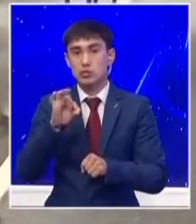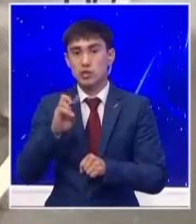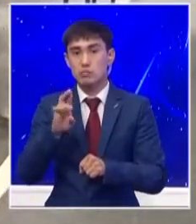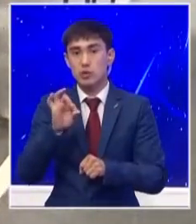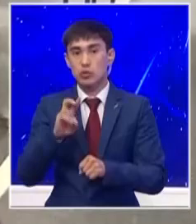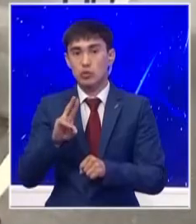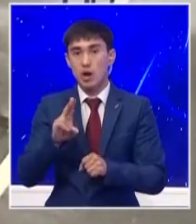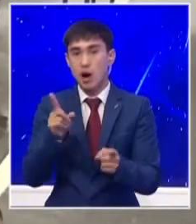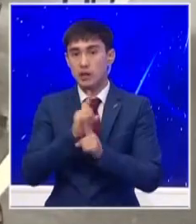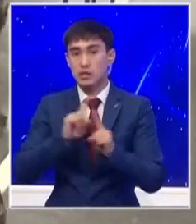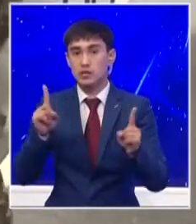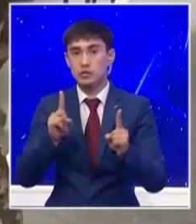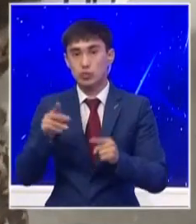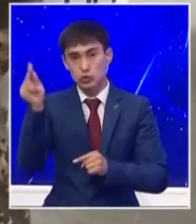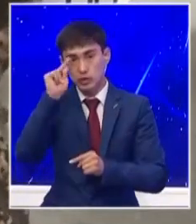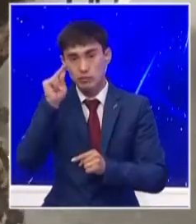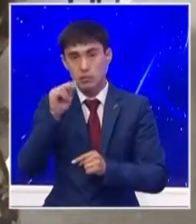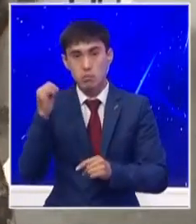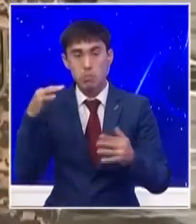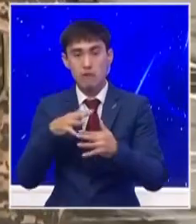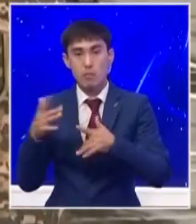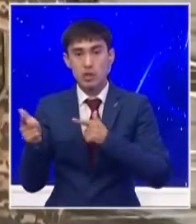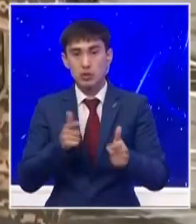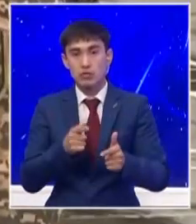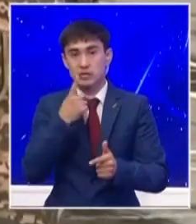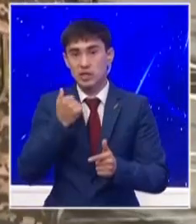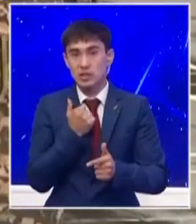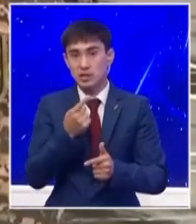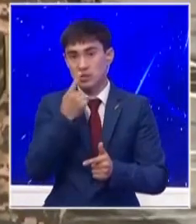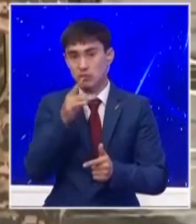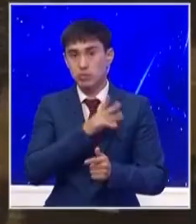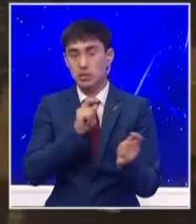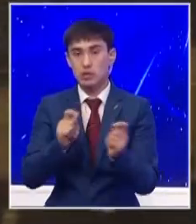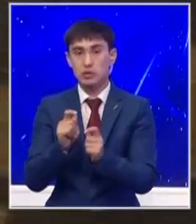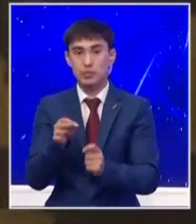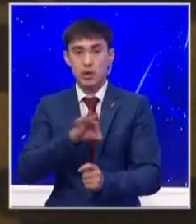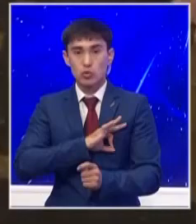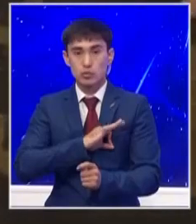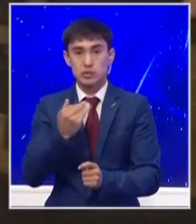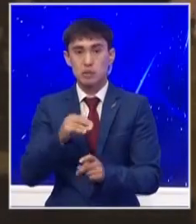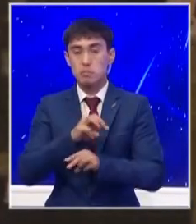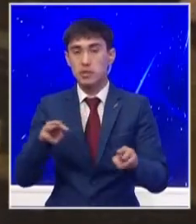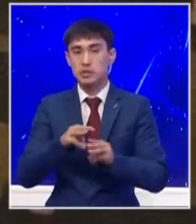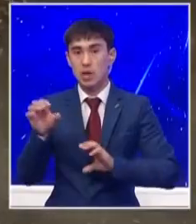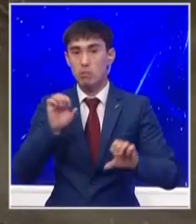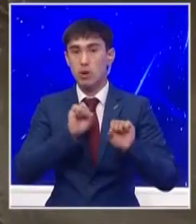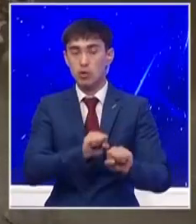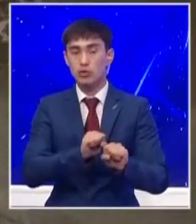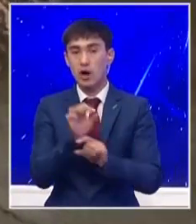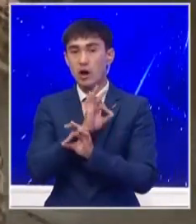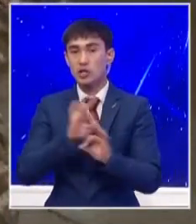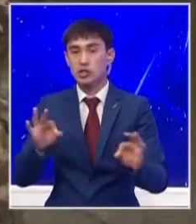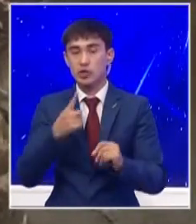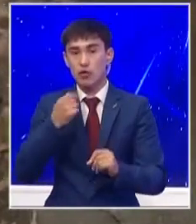Ерсултан Бектур. Отличившийся в учебе и боевой подготовке, солдат недавно был награжден нагрудным знаком министра обороны и